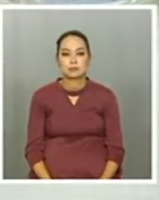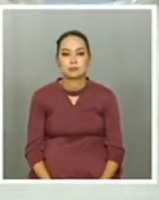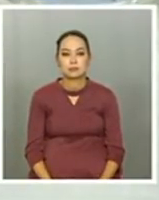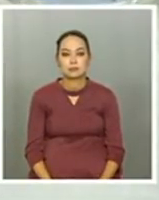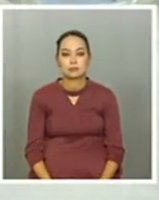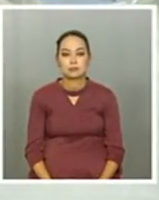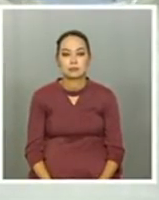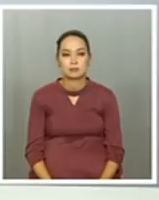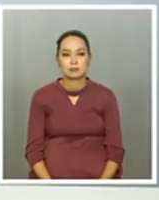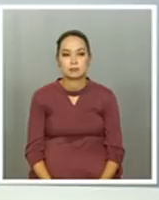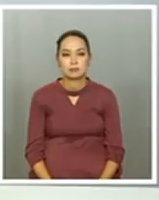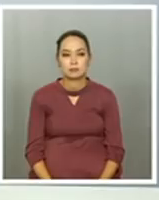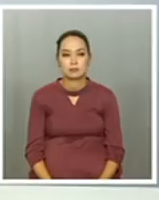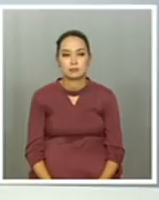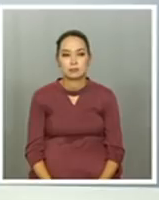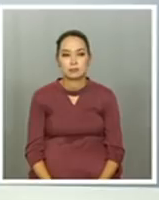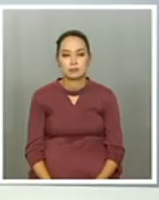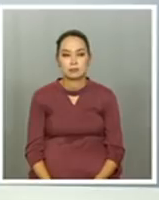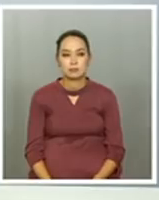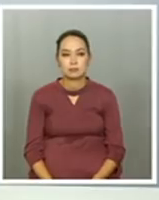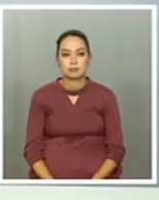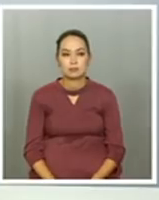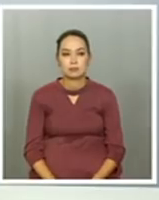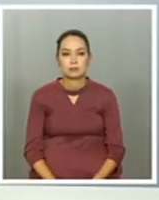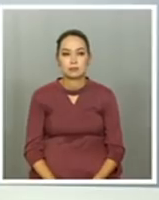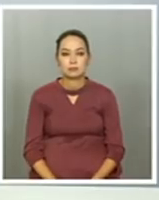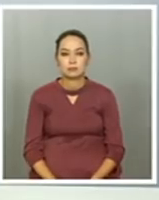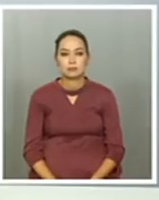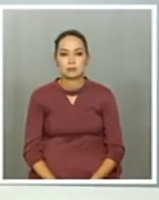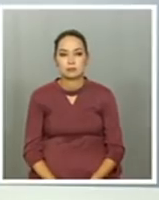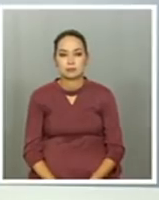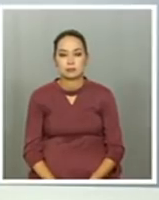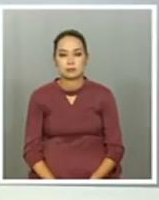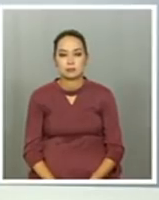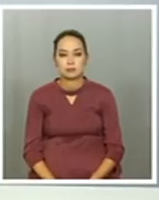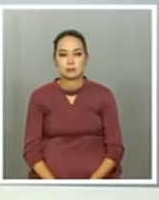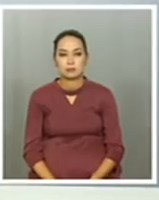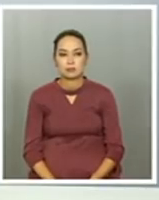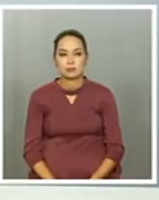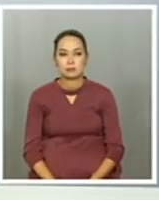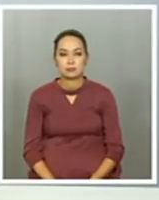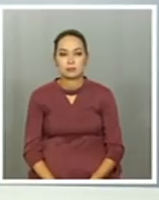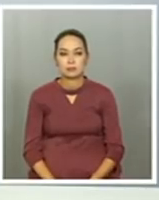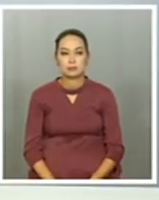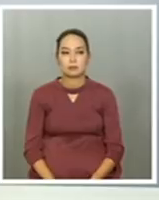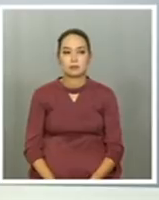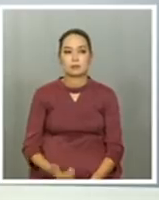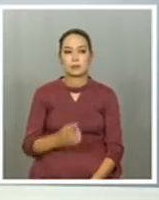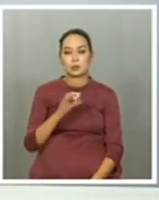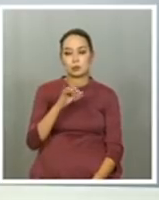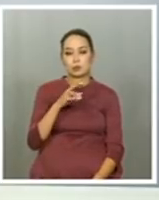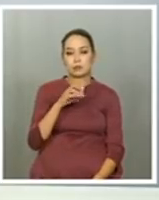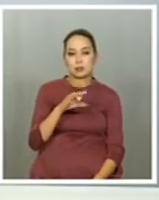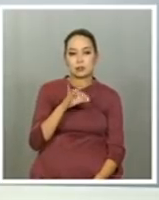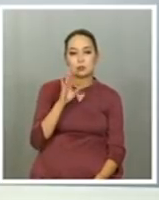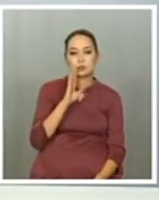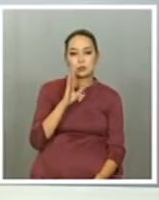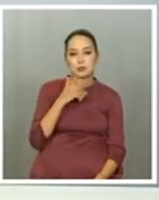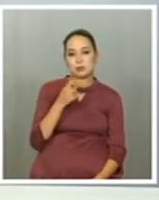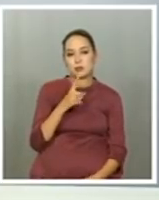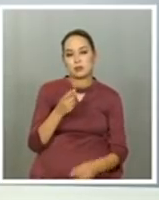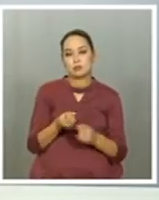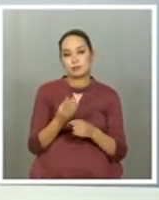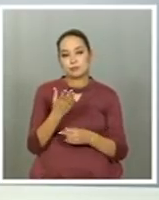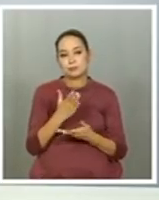Нәтижесінде сілті және сутек газы бөлініп жатыр. Бұл жерде металдар сумен әрекеттескен кезде,